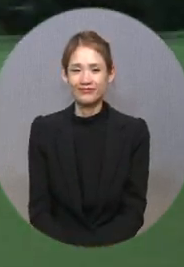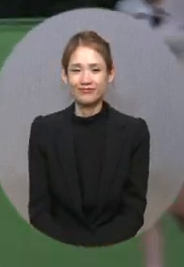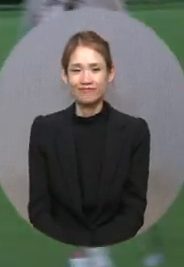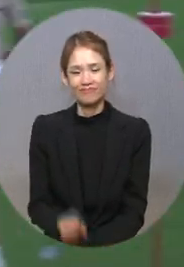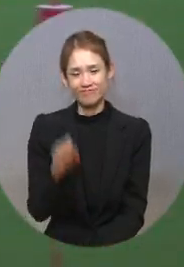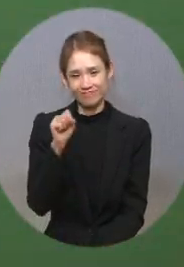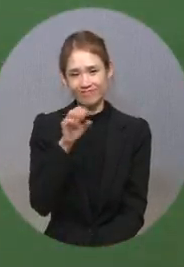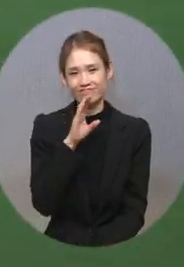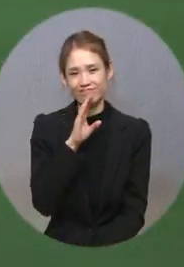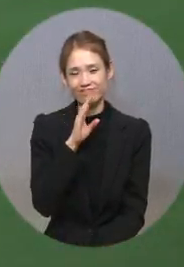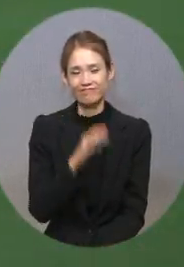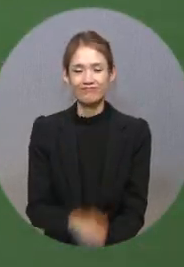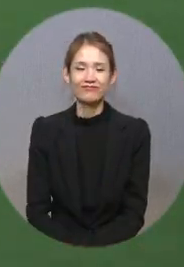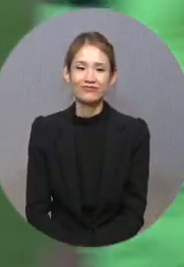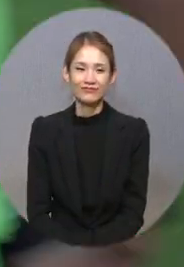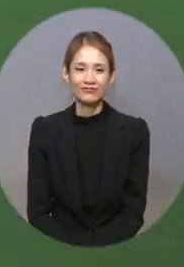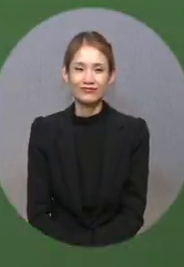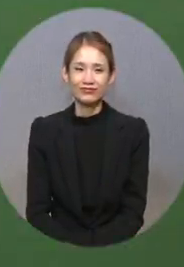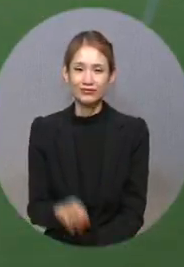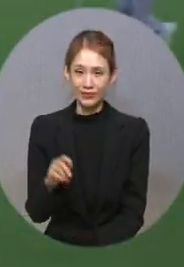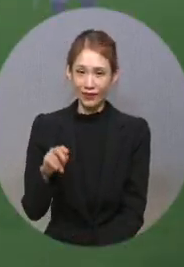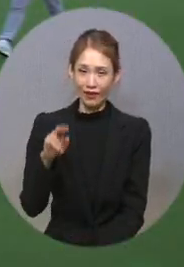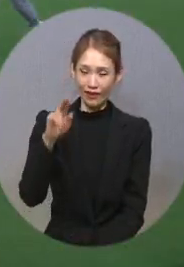그럼요. 와, 오르막 심하다.